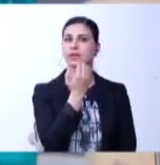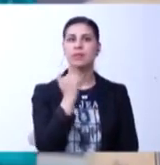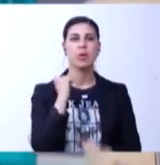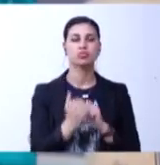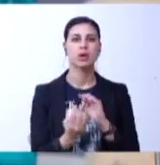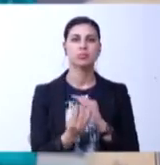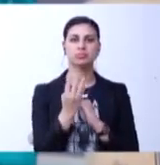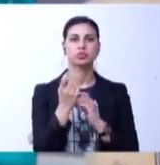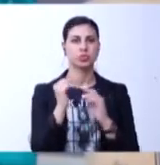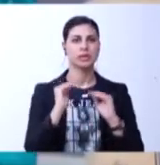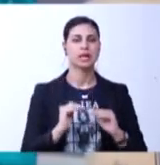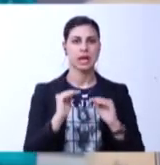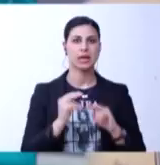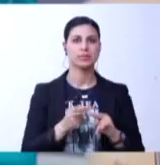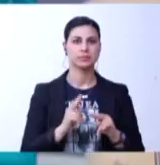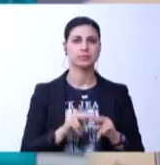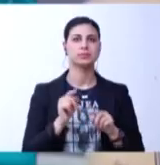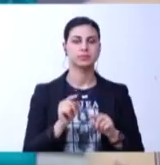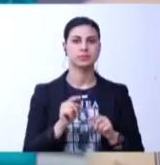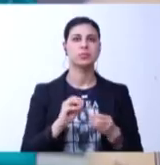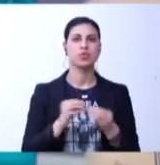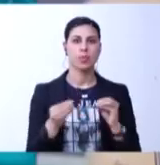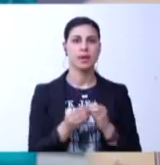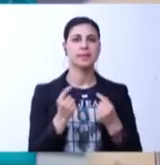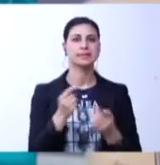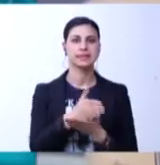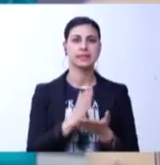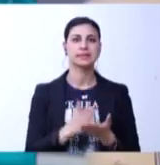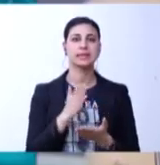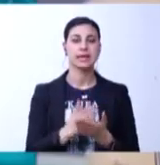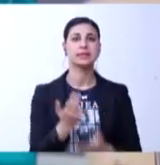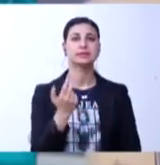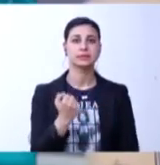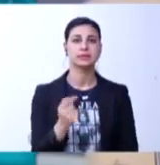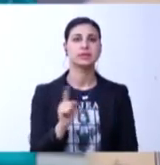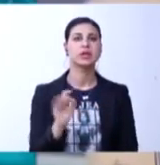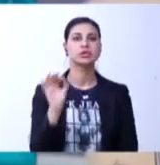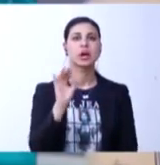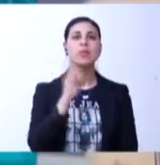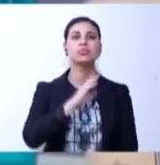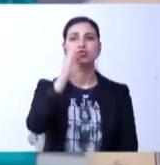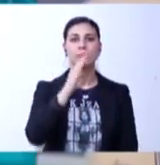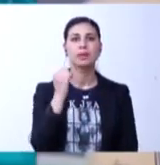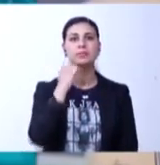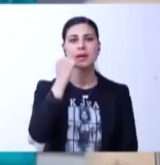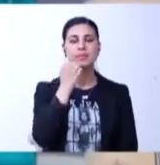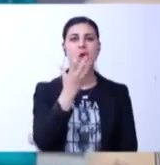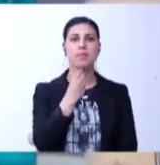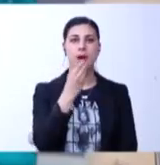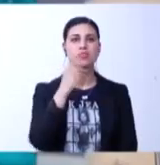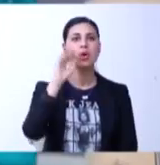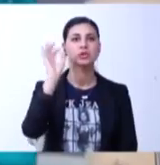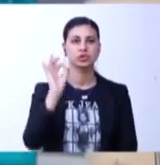ჩამორჩება ზრდაში. ეს არის ძირითადი ანომალიების დიდი ნაწილი. და რასაკვირველია, რაც შეეხება მშობლებს, ბებია ბაბუას,